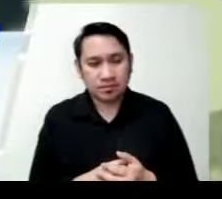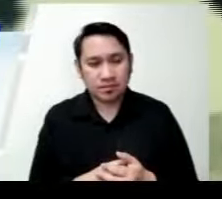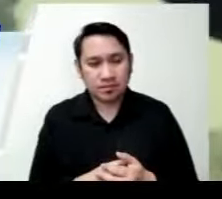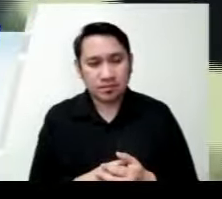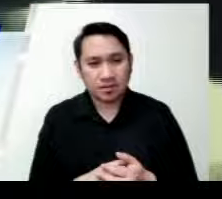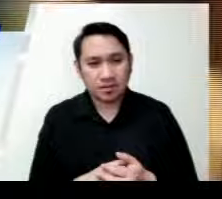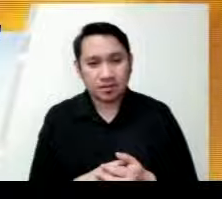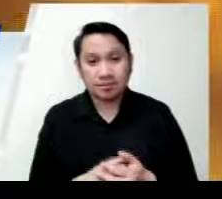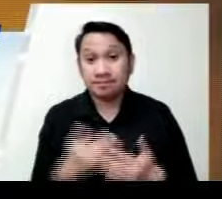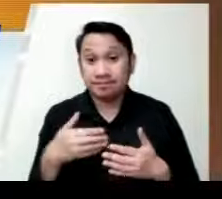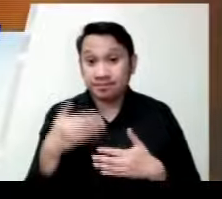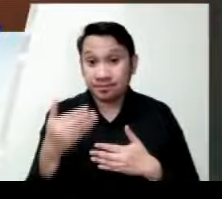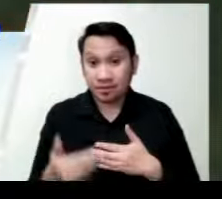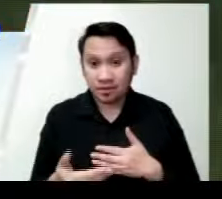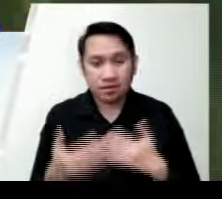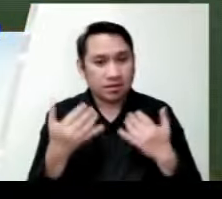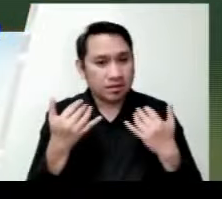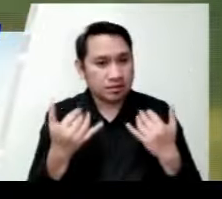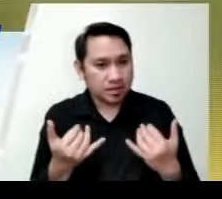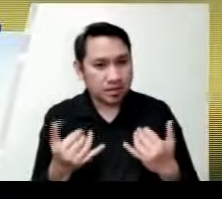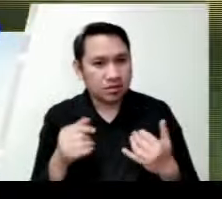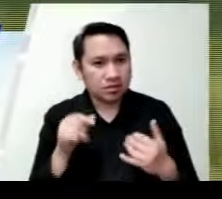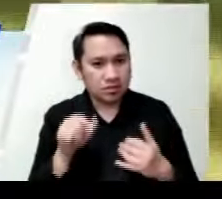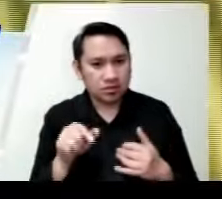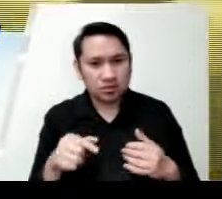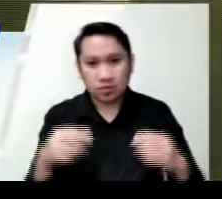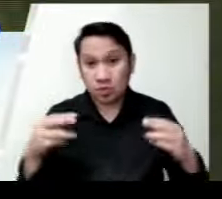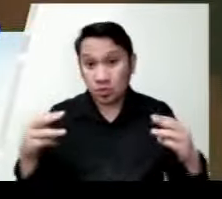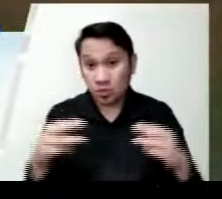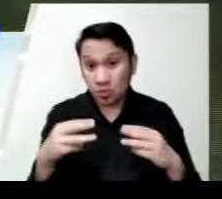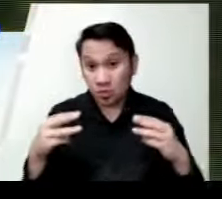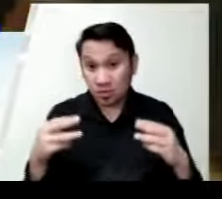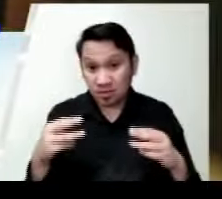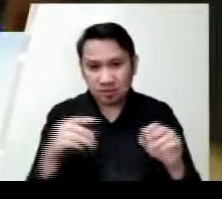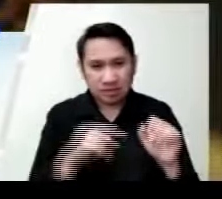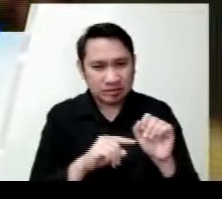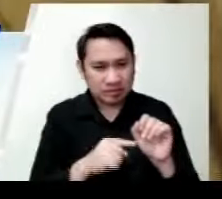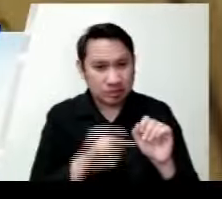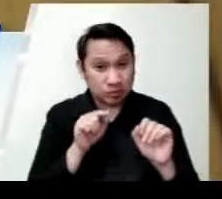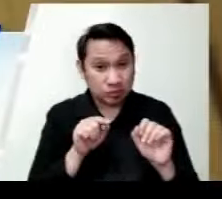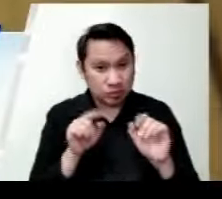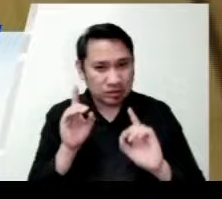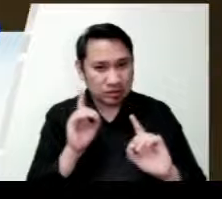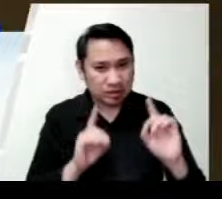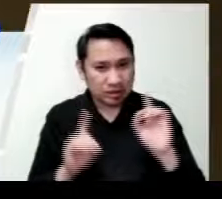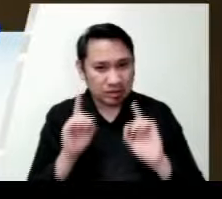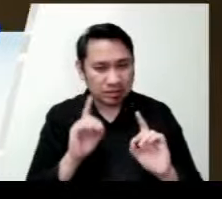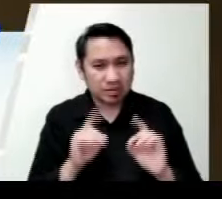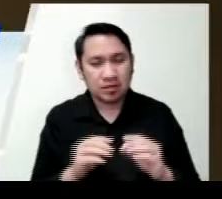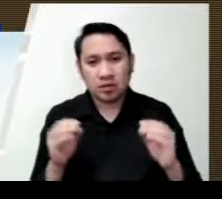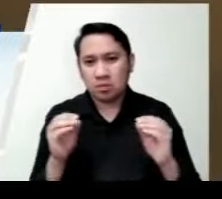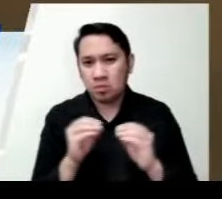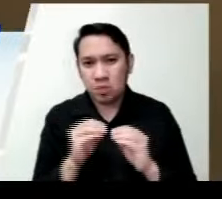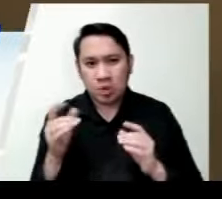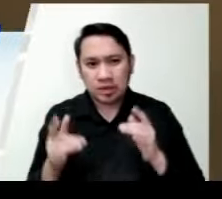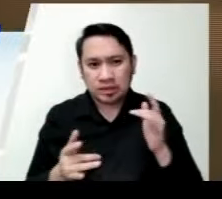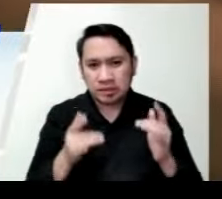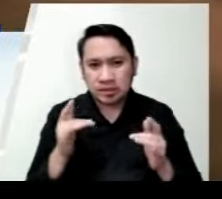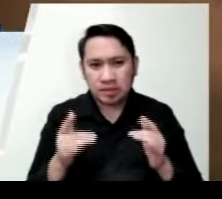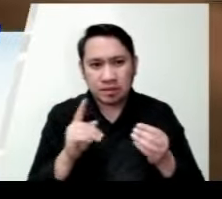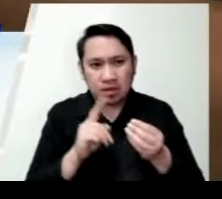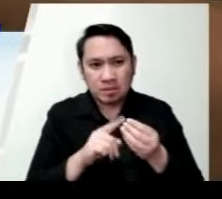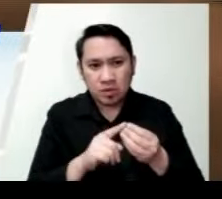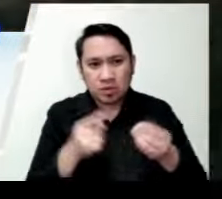Samantala, ngayong nariyan na ang gera sa Pulang Araw. Lalo raw kapanapanabik ang mangyayari